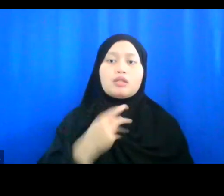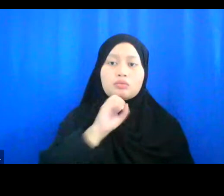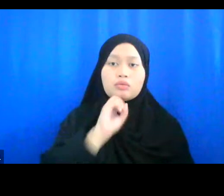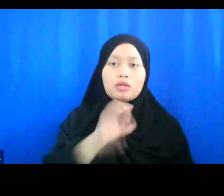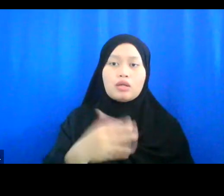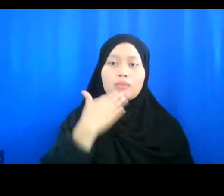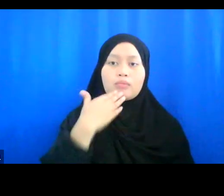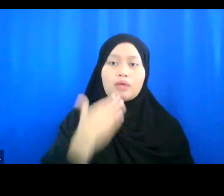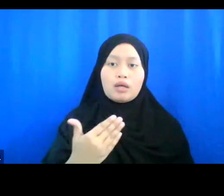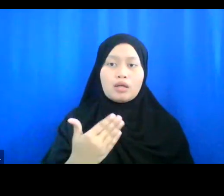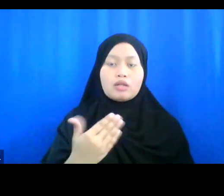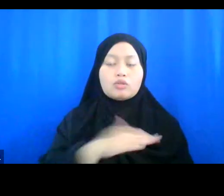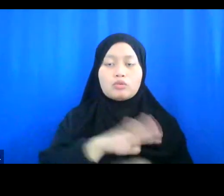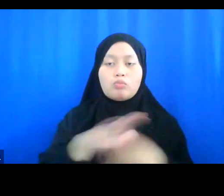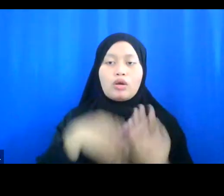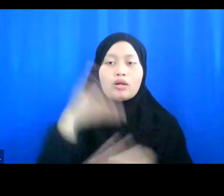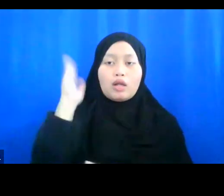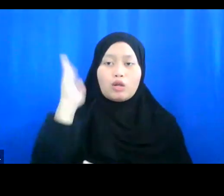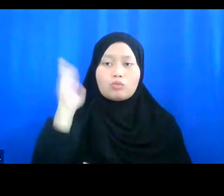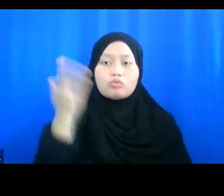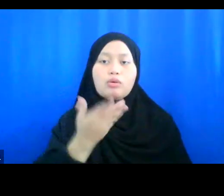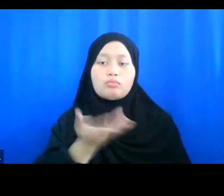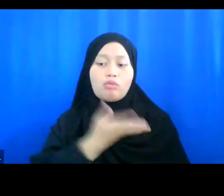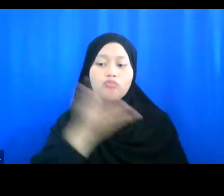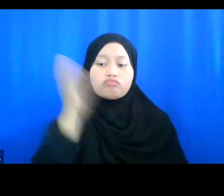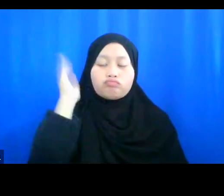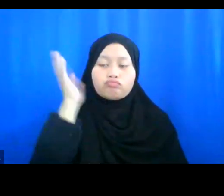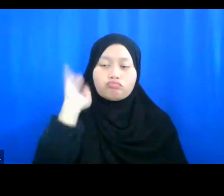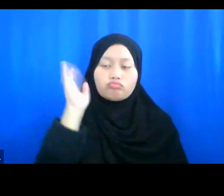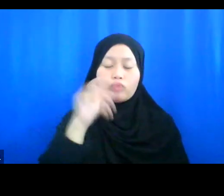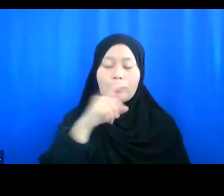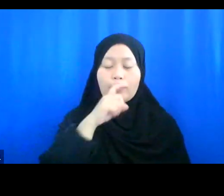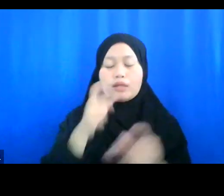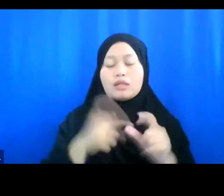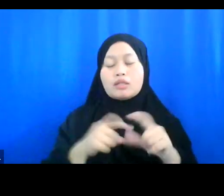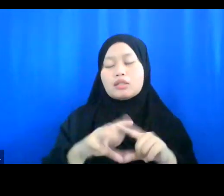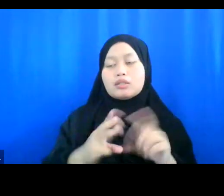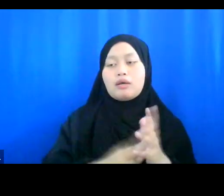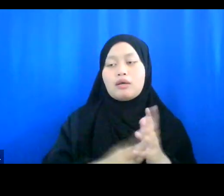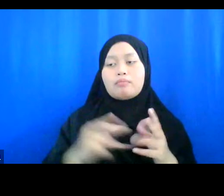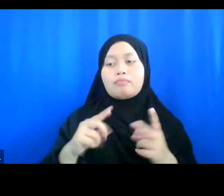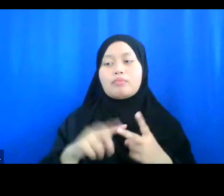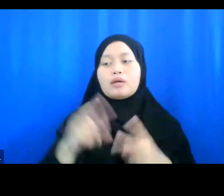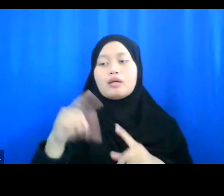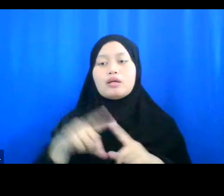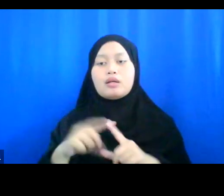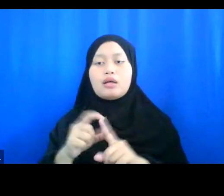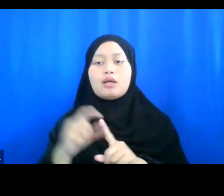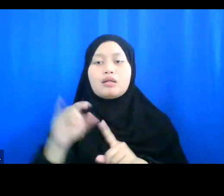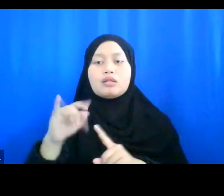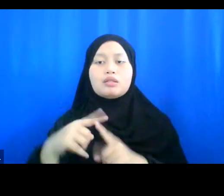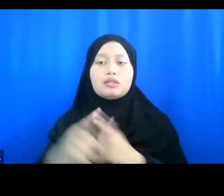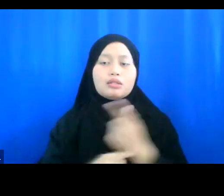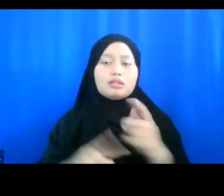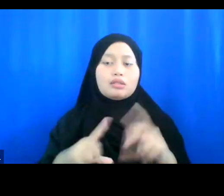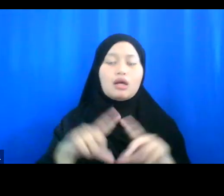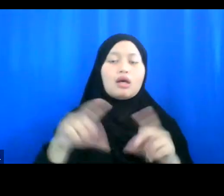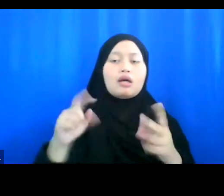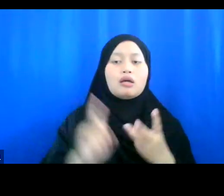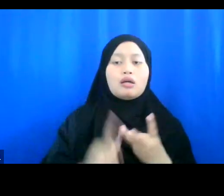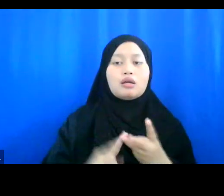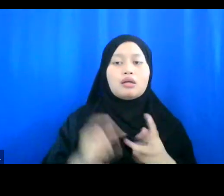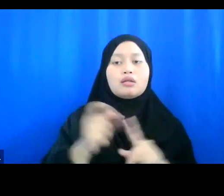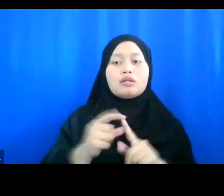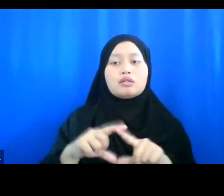kesediaan para narasumber Bapak Samuel Bapa Raditya Bapak Deni yang telah meluangkan waktu untuk memberikan Insight